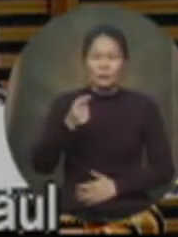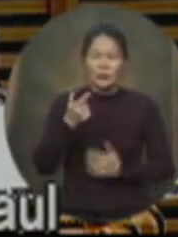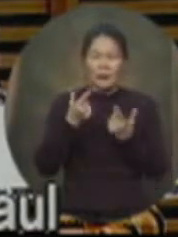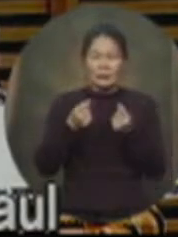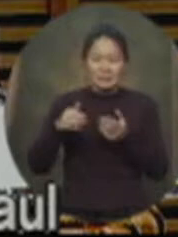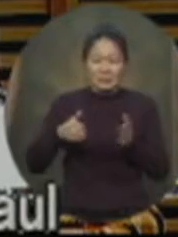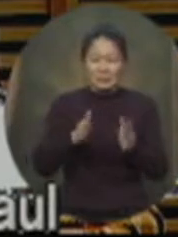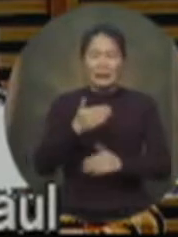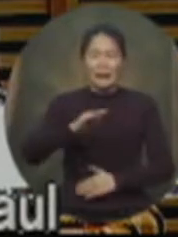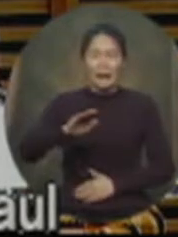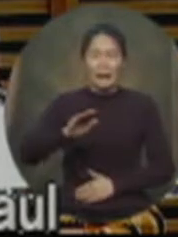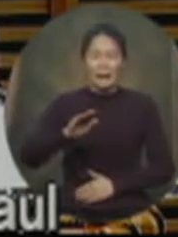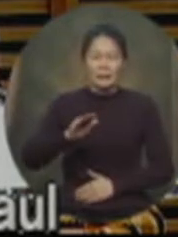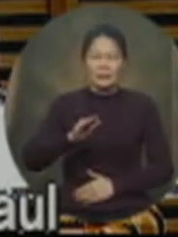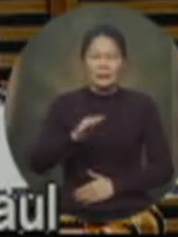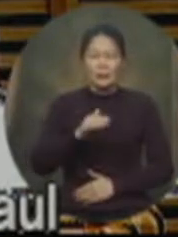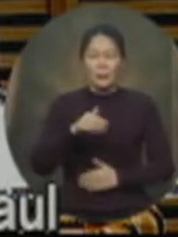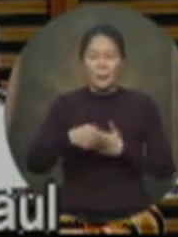준비가 되셨습니까